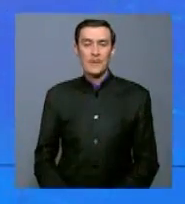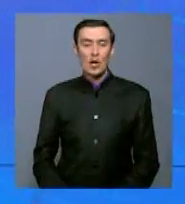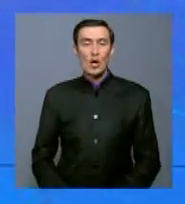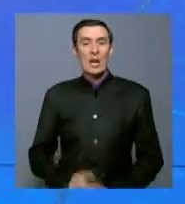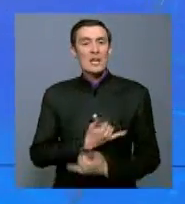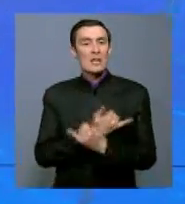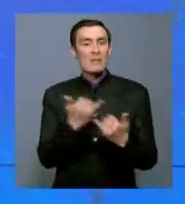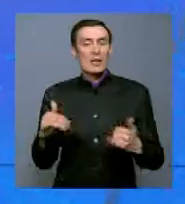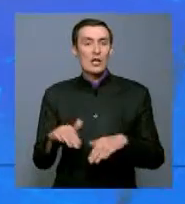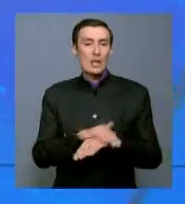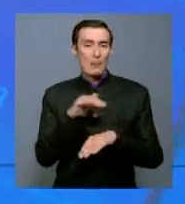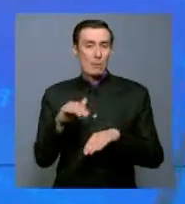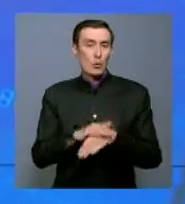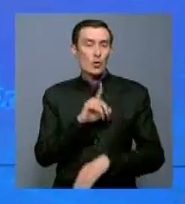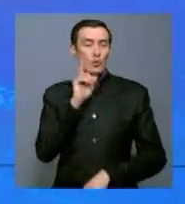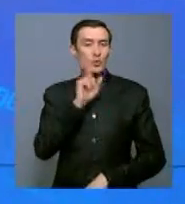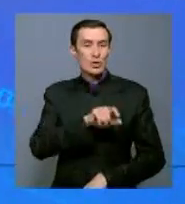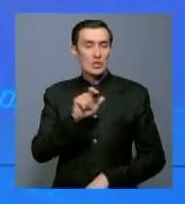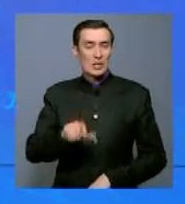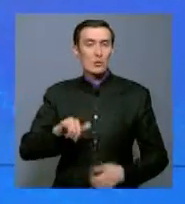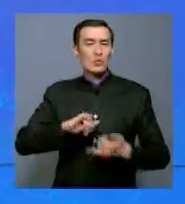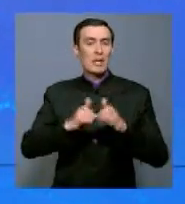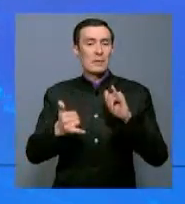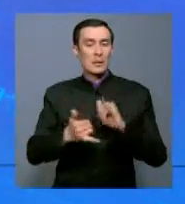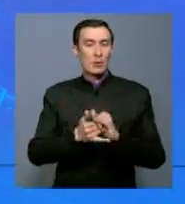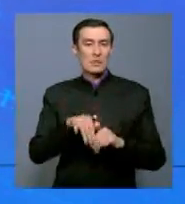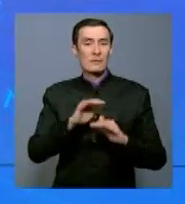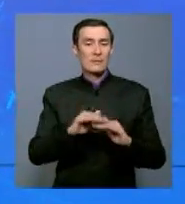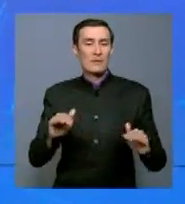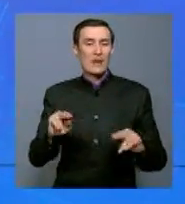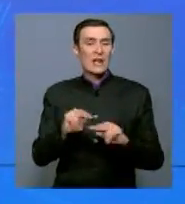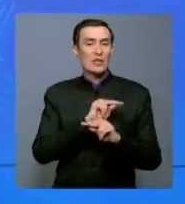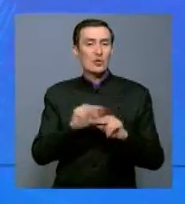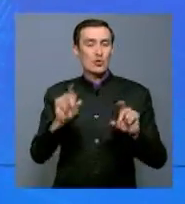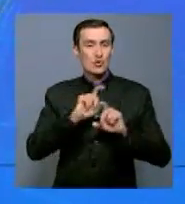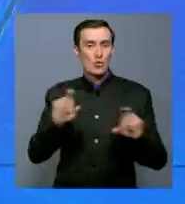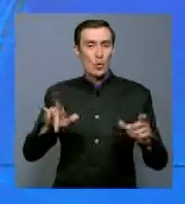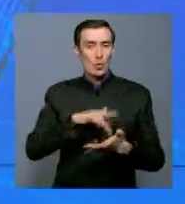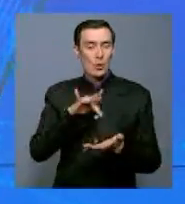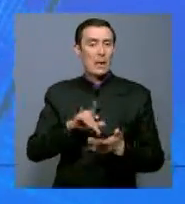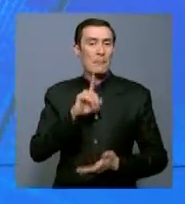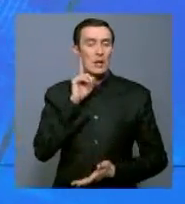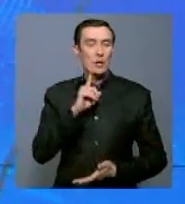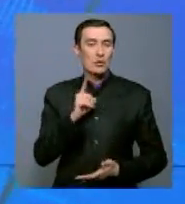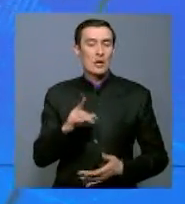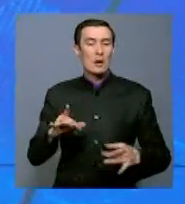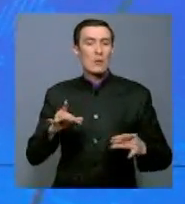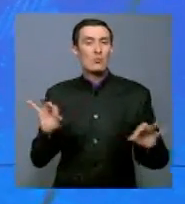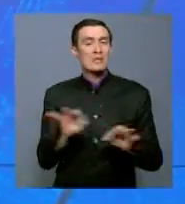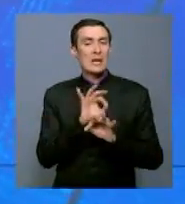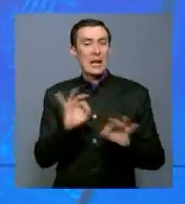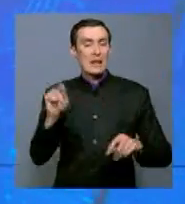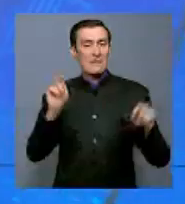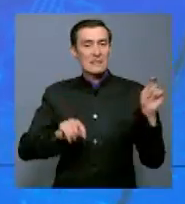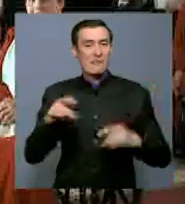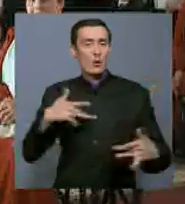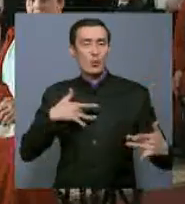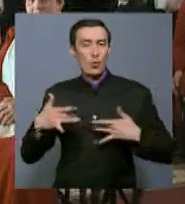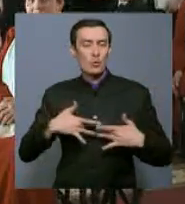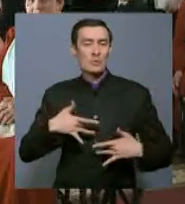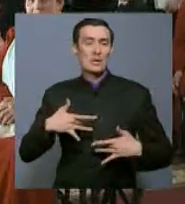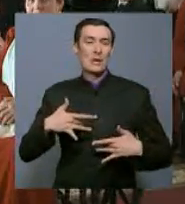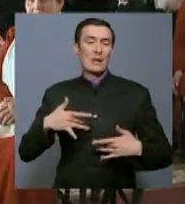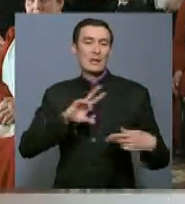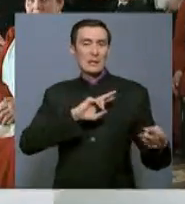Творить добро учатся юные жители Усть-Каменогорска. Для воспитанников коррекционных школ города молодежь устроила музыкальные фестивали, конкурсы